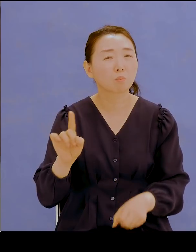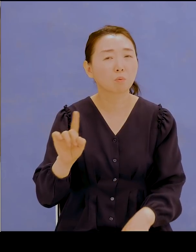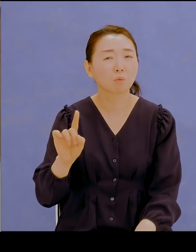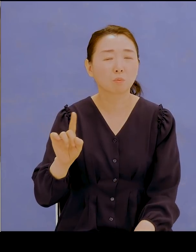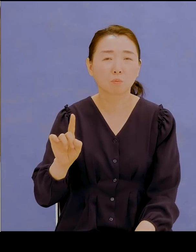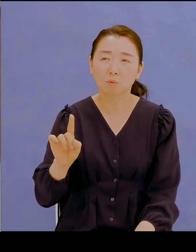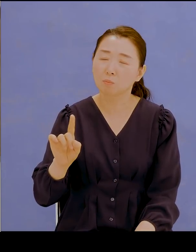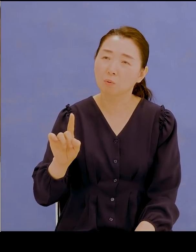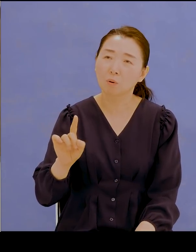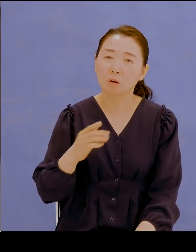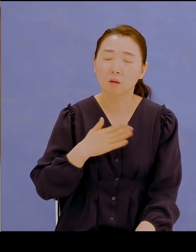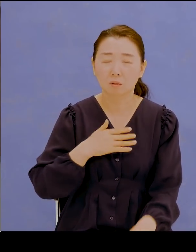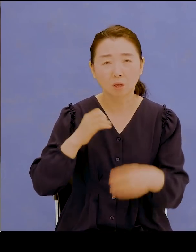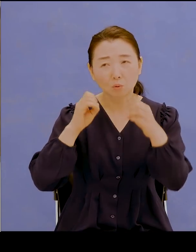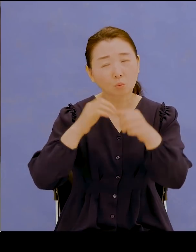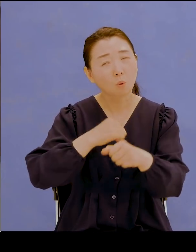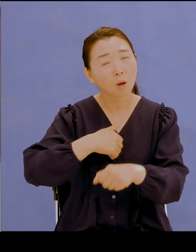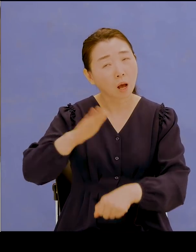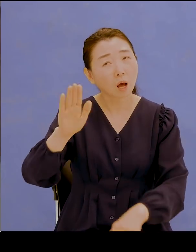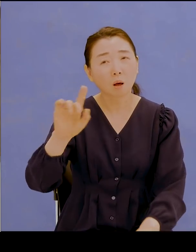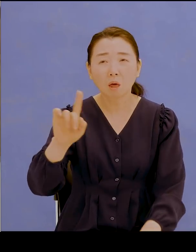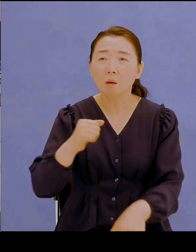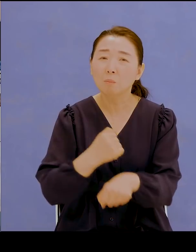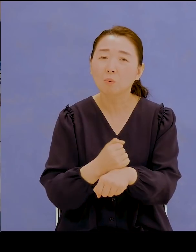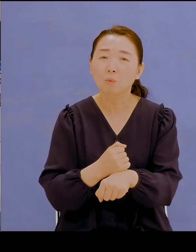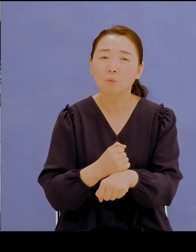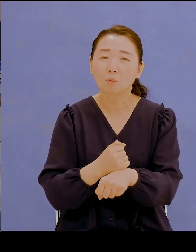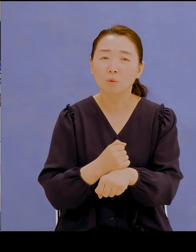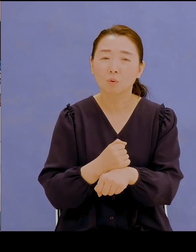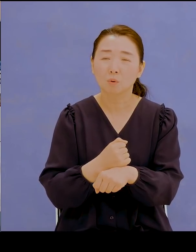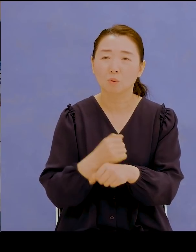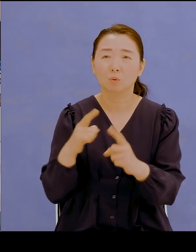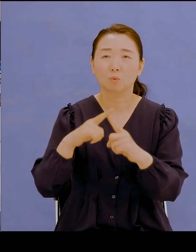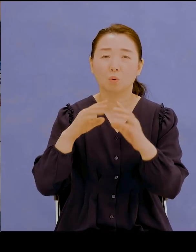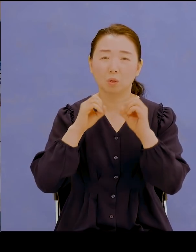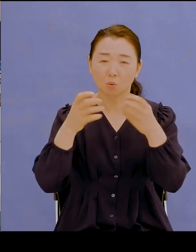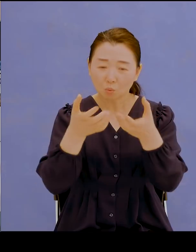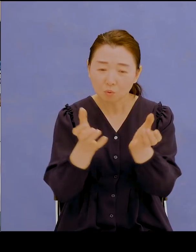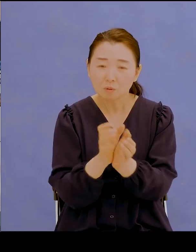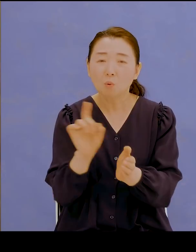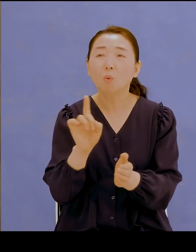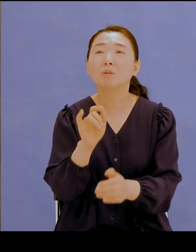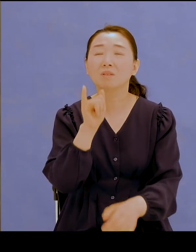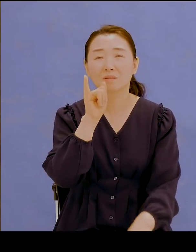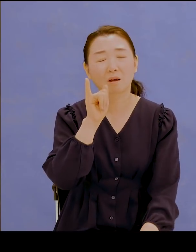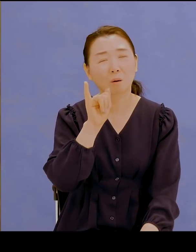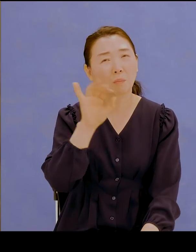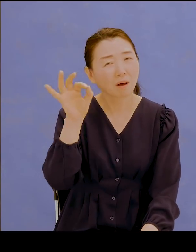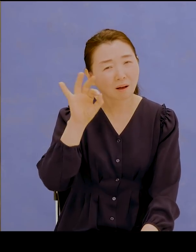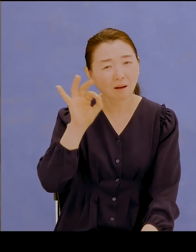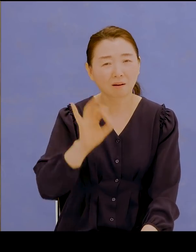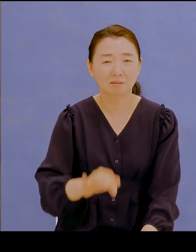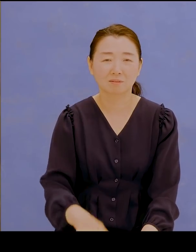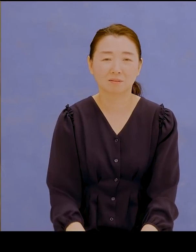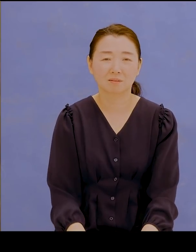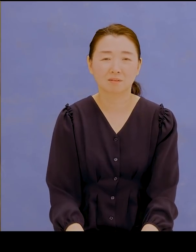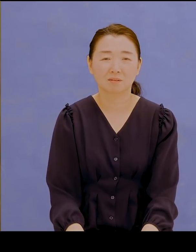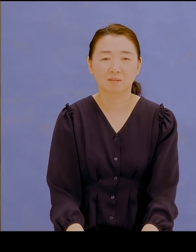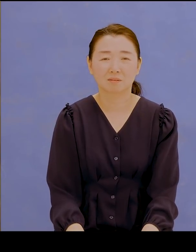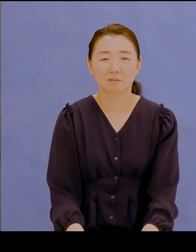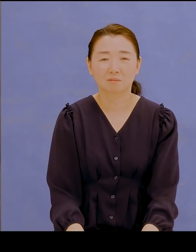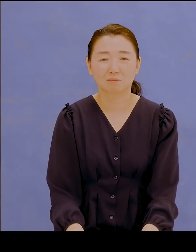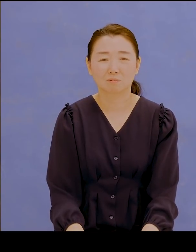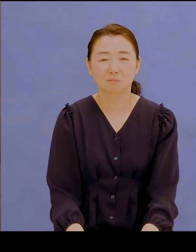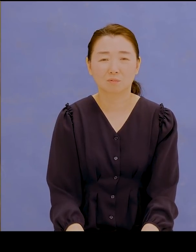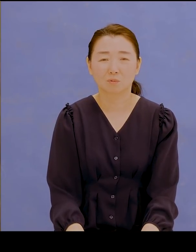선교 뭐 저 선교 가라고요? 막 이러면서 교회 선교팀이 어딨나 막 이렇게 예. 그러고 이제 계속해서 그 기도를 계속 한